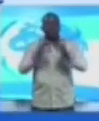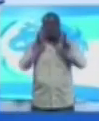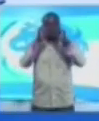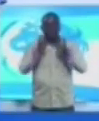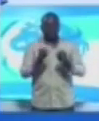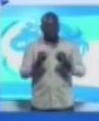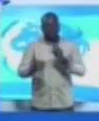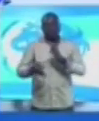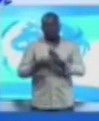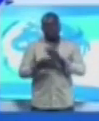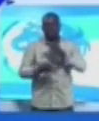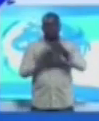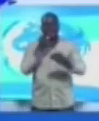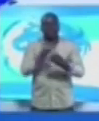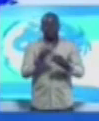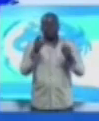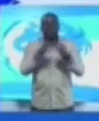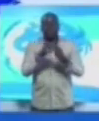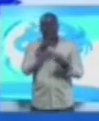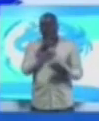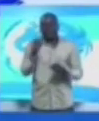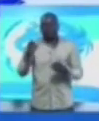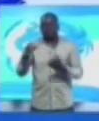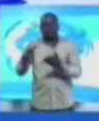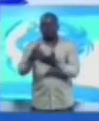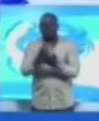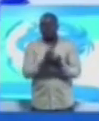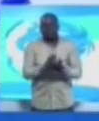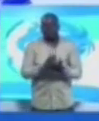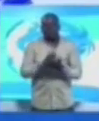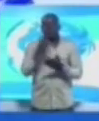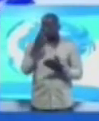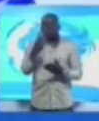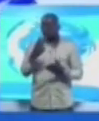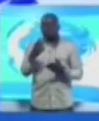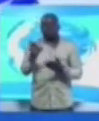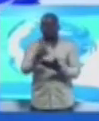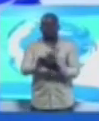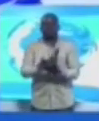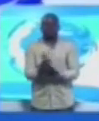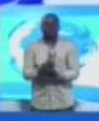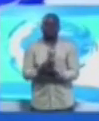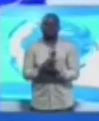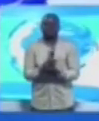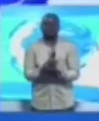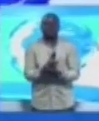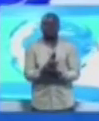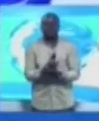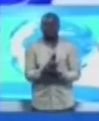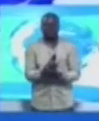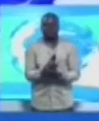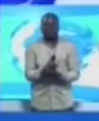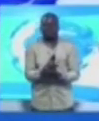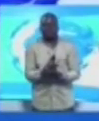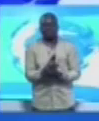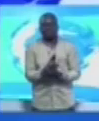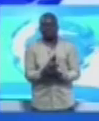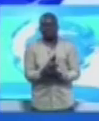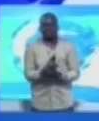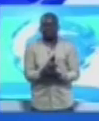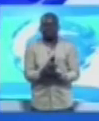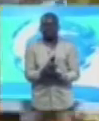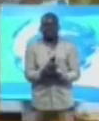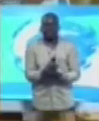Banque mondiale au Burkina. Le résumé de ces deux audiences avec Souleymane Sanou, Paul David Bambara et Sékou